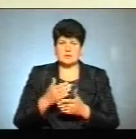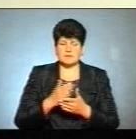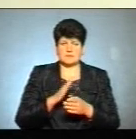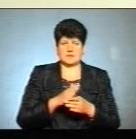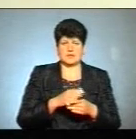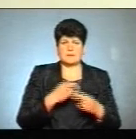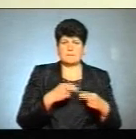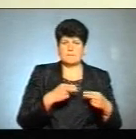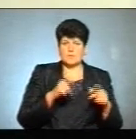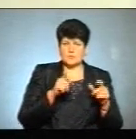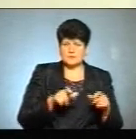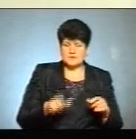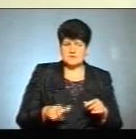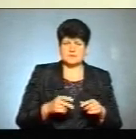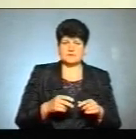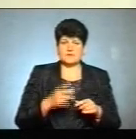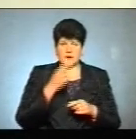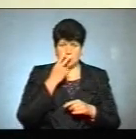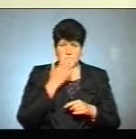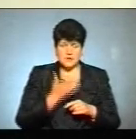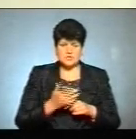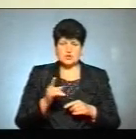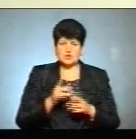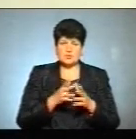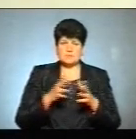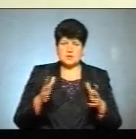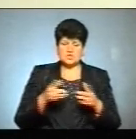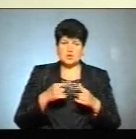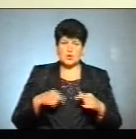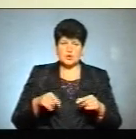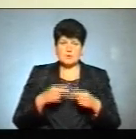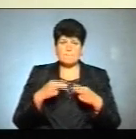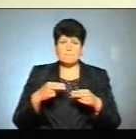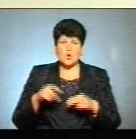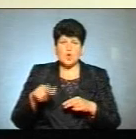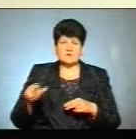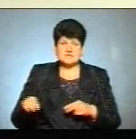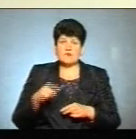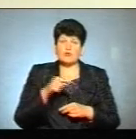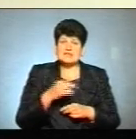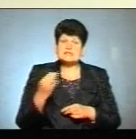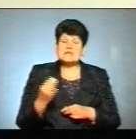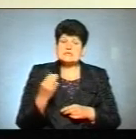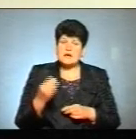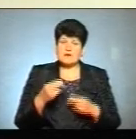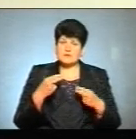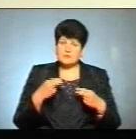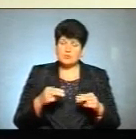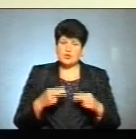яких вимог продавці. Ви бачите, що більш організовані продавці – Вони зацікавлені в реалізації,